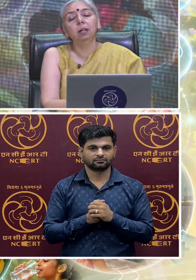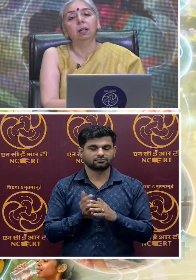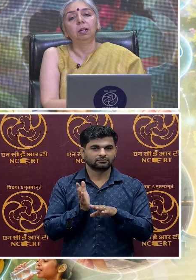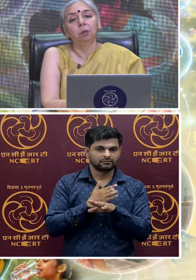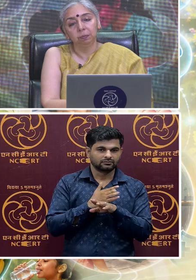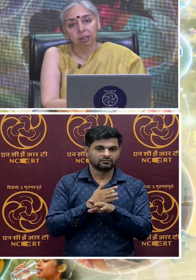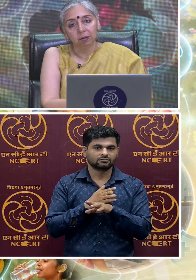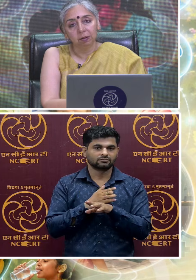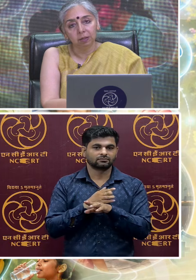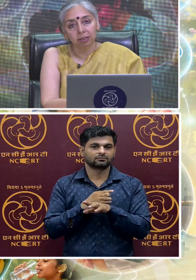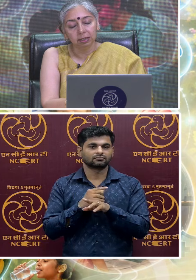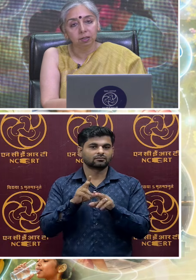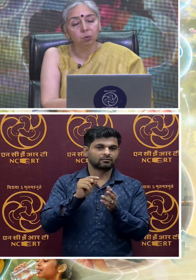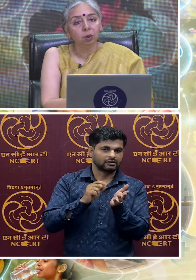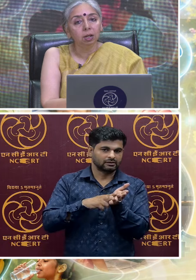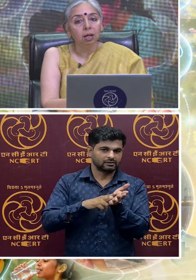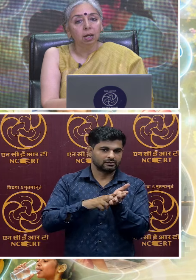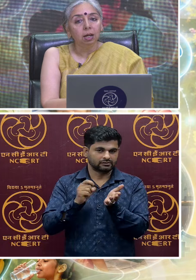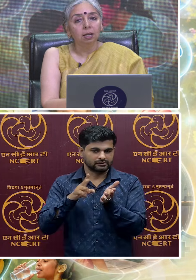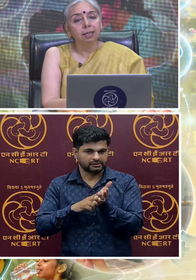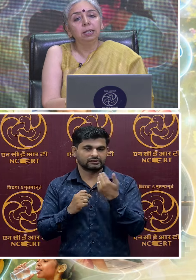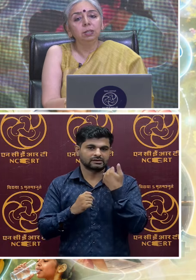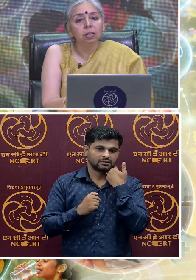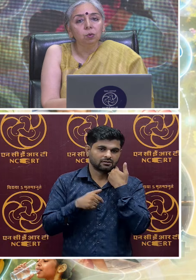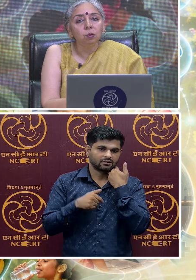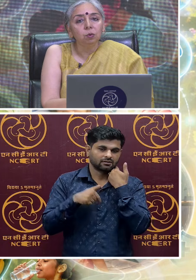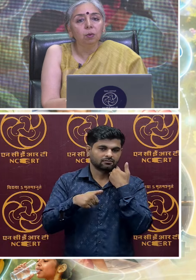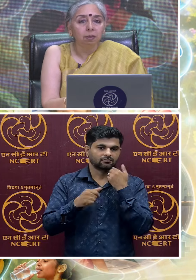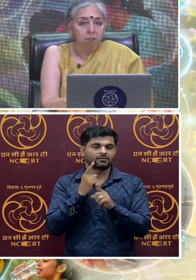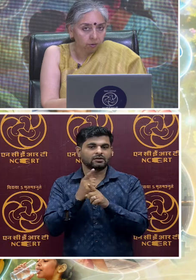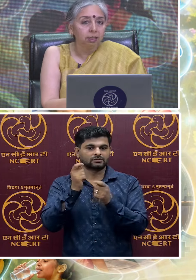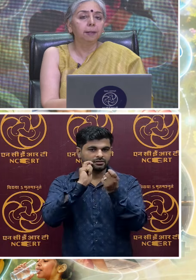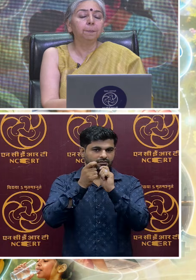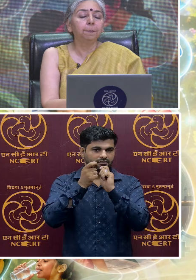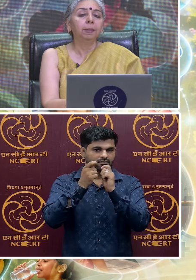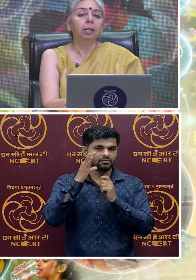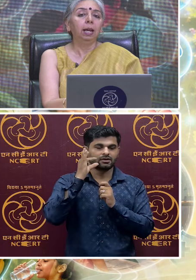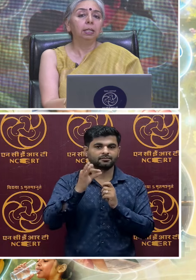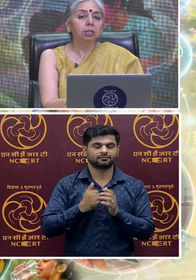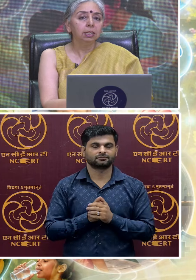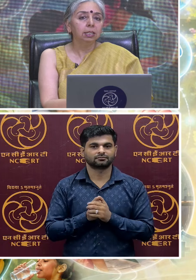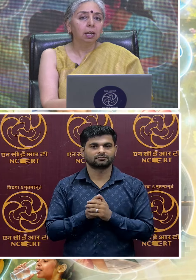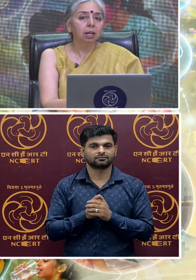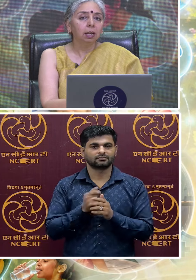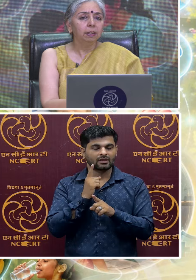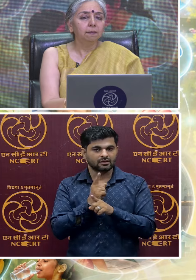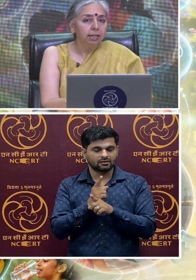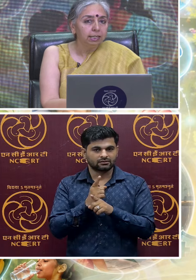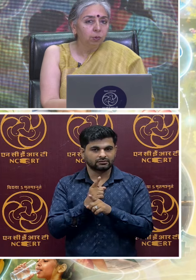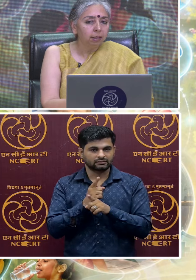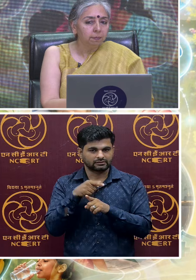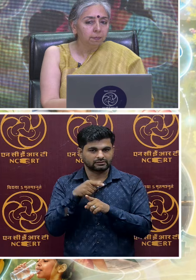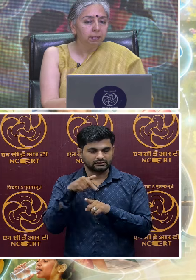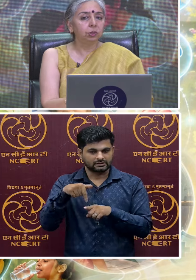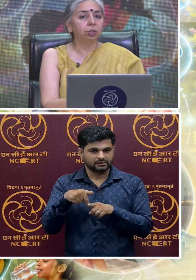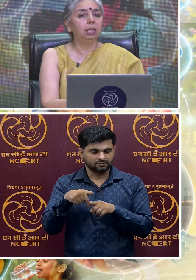प्रिवेंटिंग नॉन कम्युनिकेबल डिजीज़ेस। सो आई थिंक टीचर का रोल बहुत इम्पॉर्टेंट है, एंड टीचर्स आर वेरी वाइज।